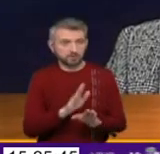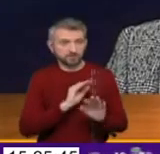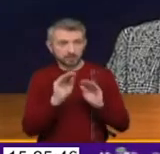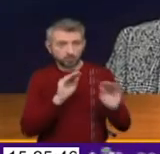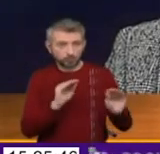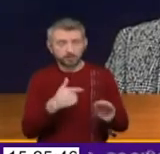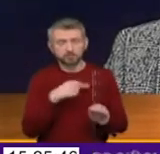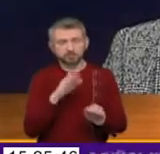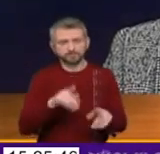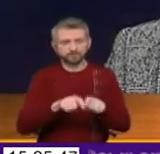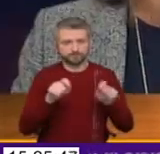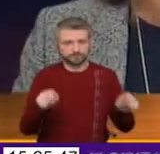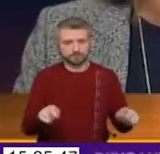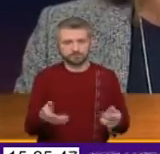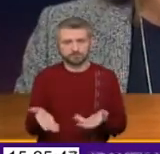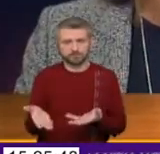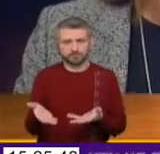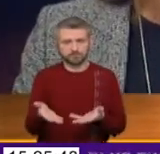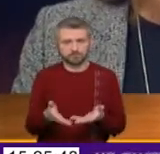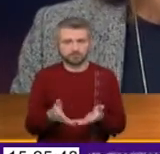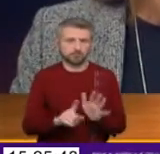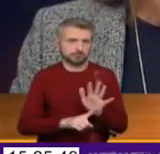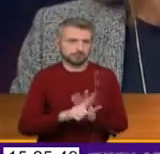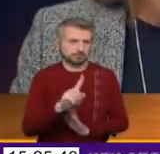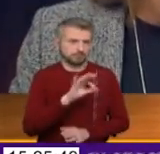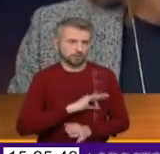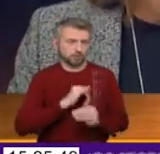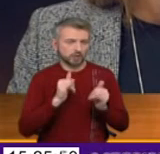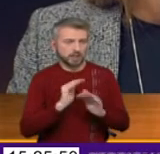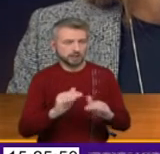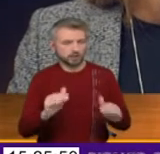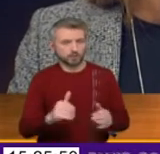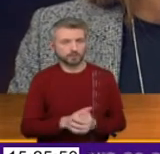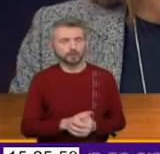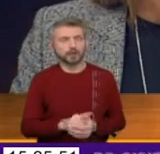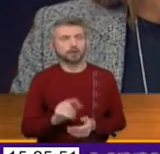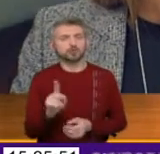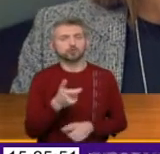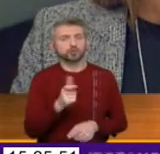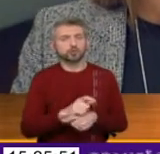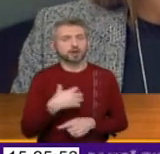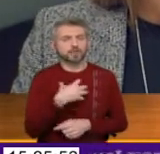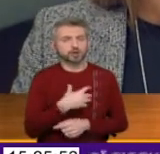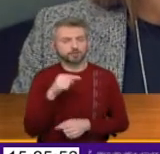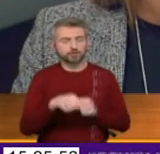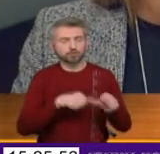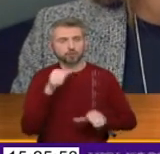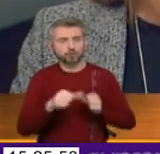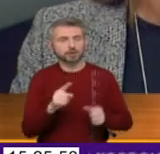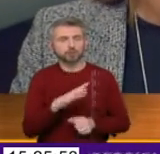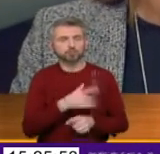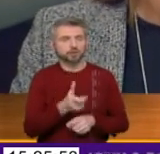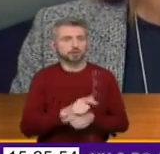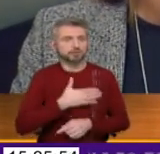її відкриваємо і запускаємо, звичайно, для діток. Що дуже важливо цьому році, і що було